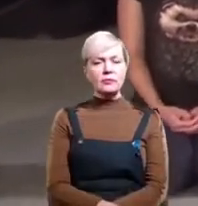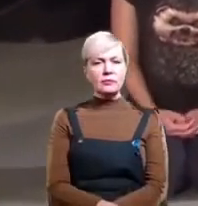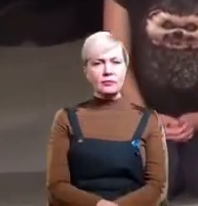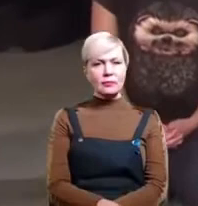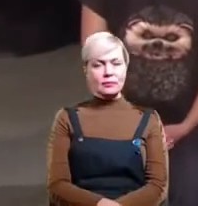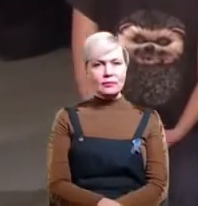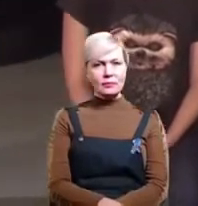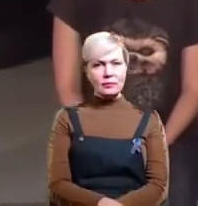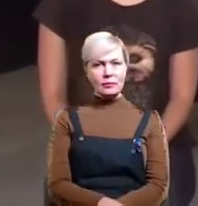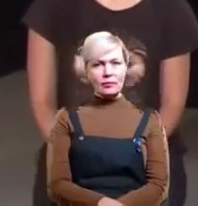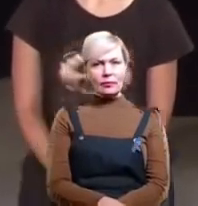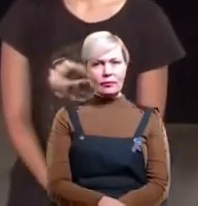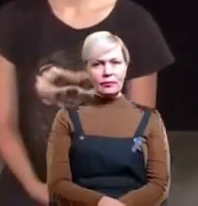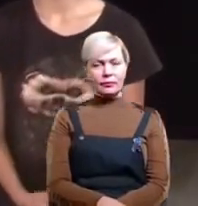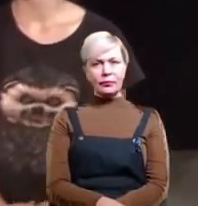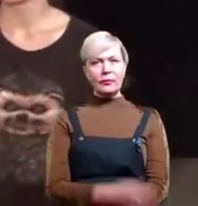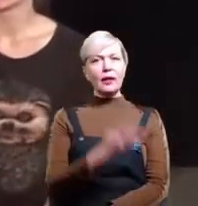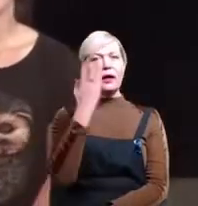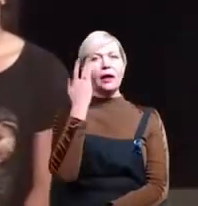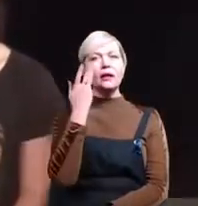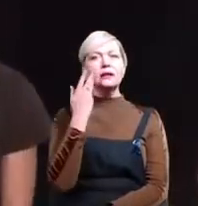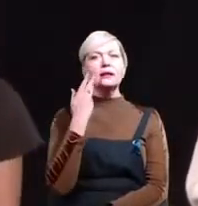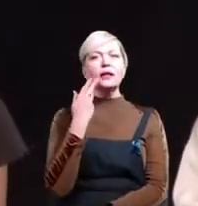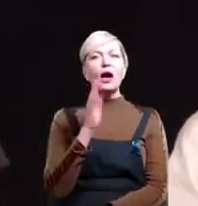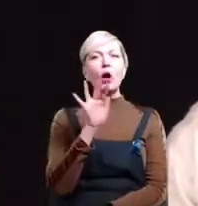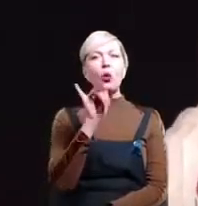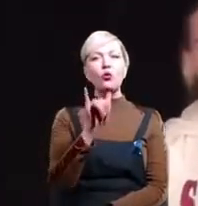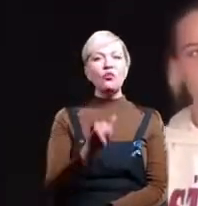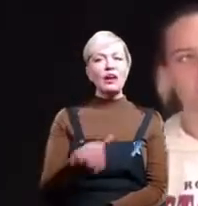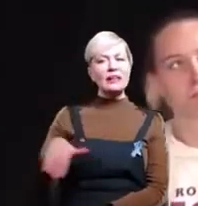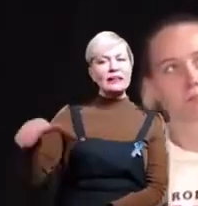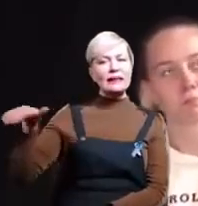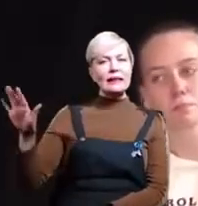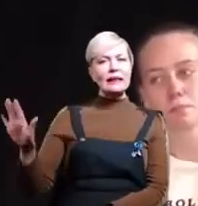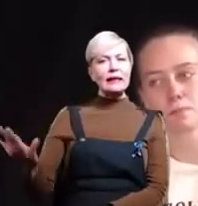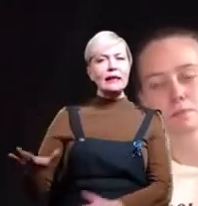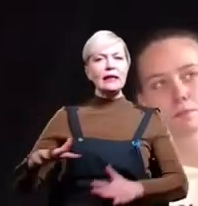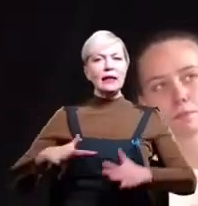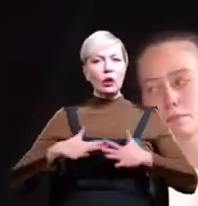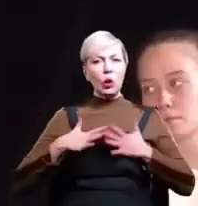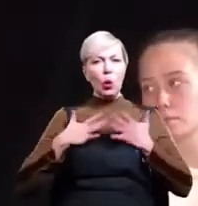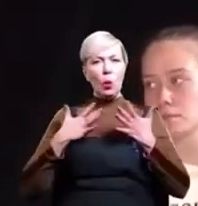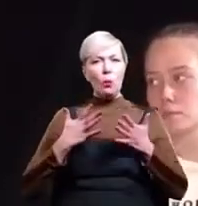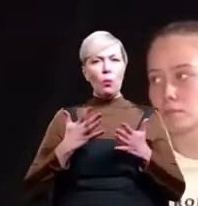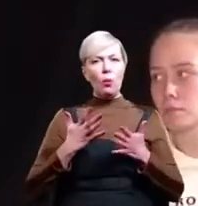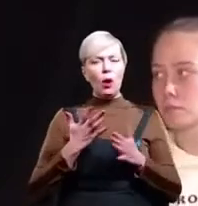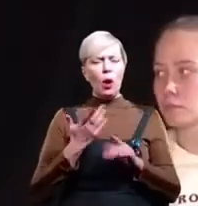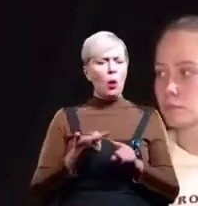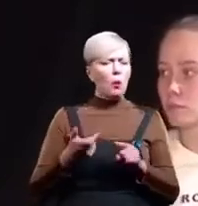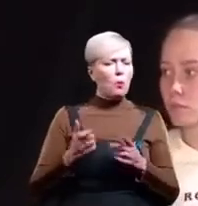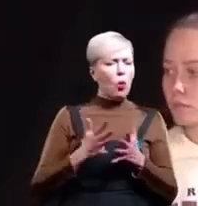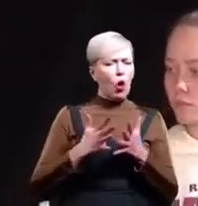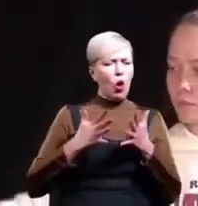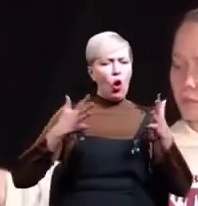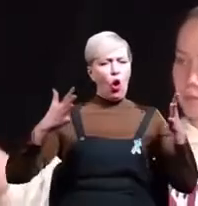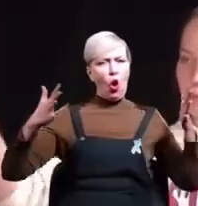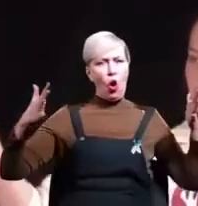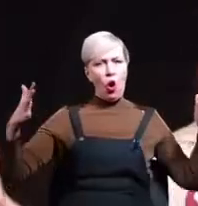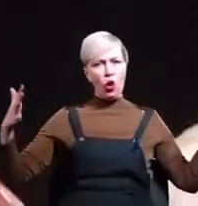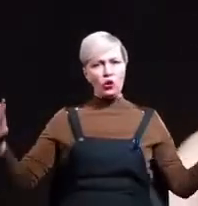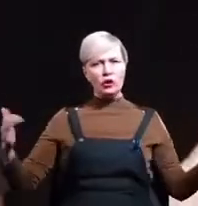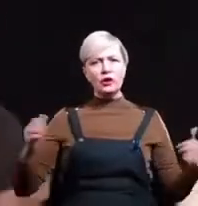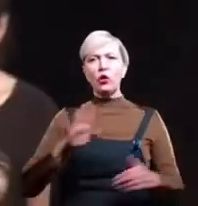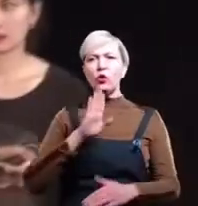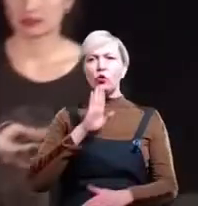А когда у вас крылом больше сделать, все,